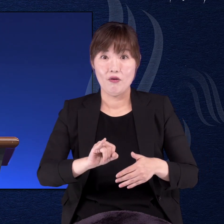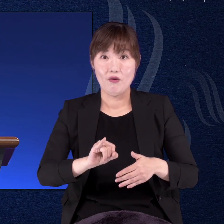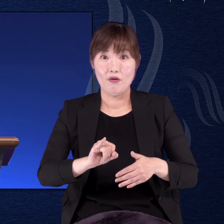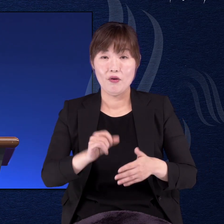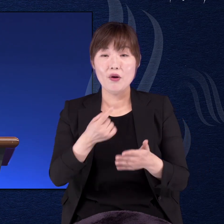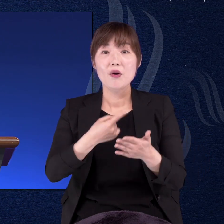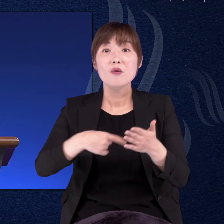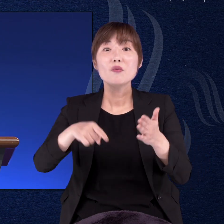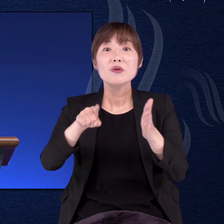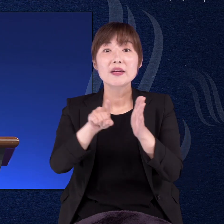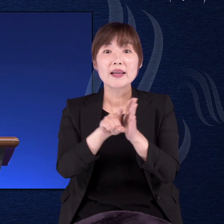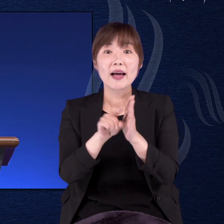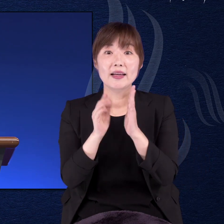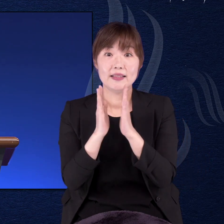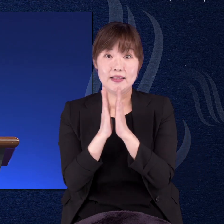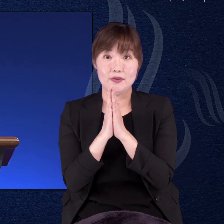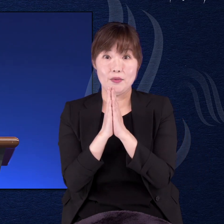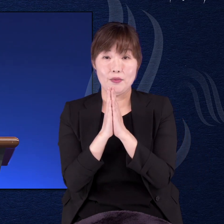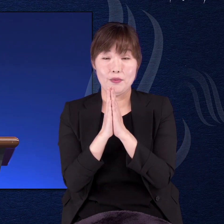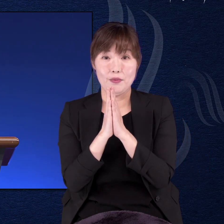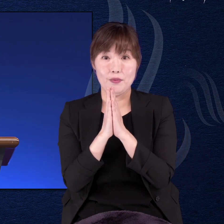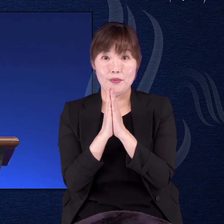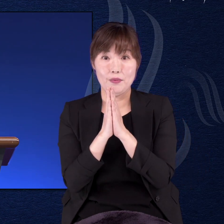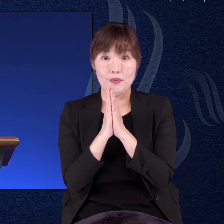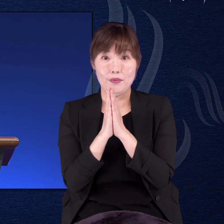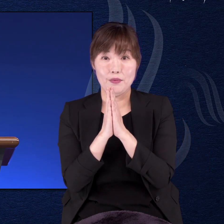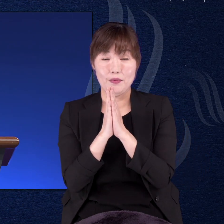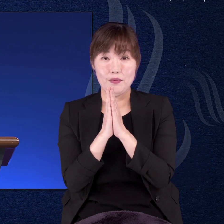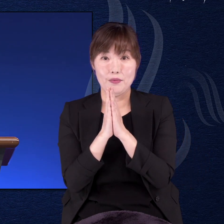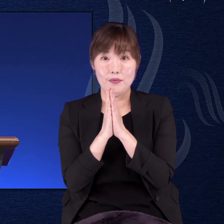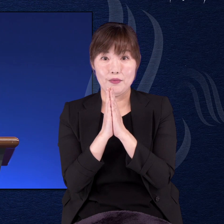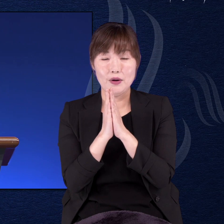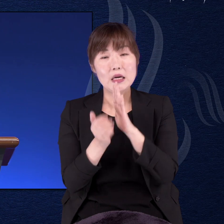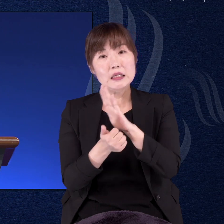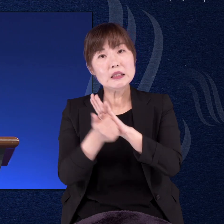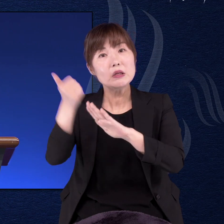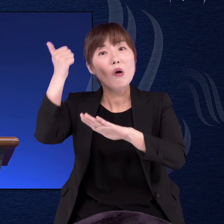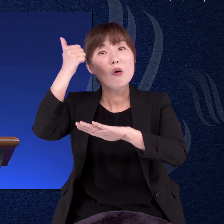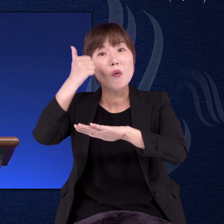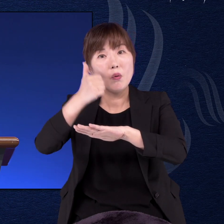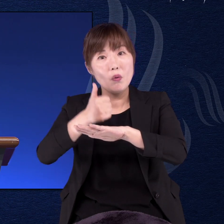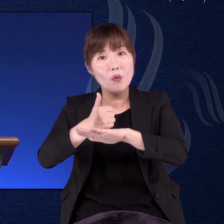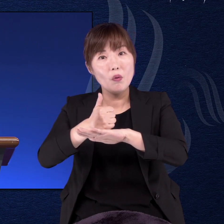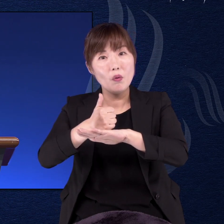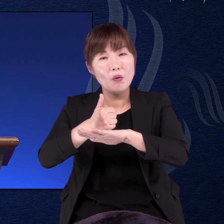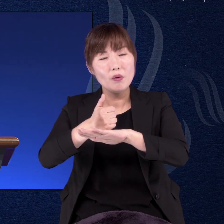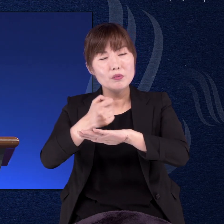하고 있는데, 그 성공이 뭔지를 이제는 조금 알 것 같아요.